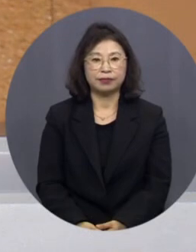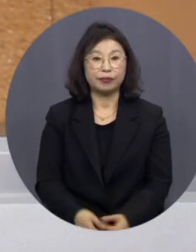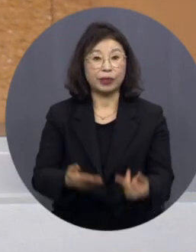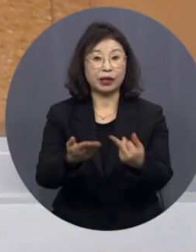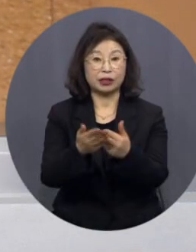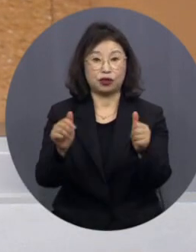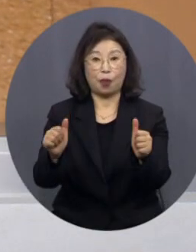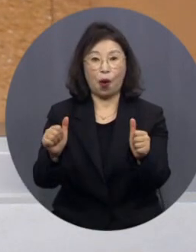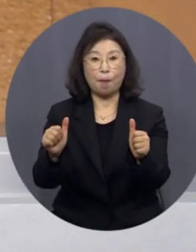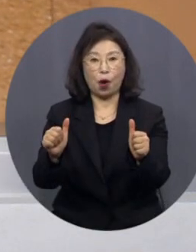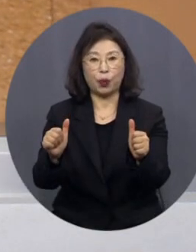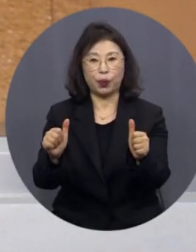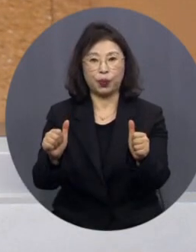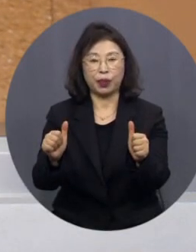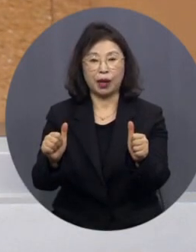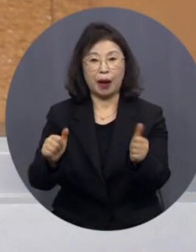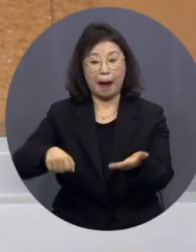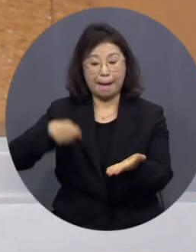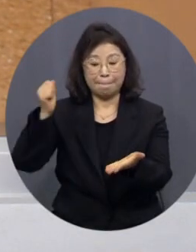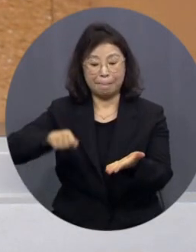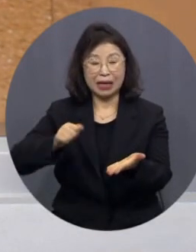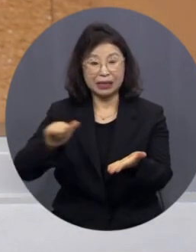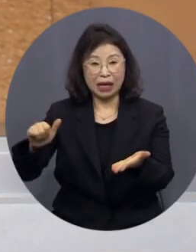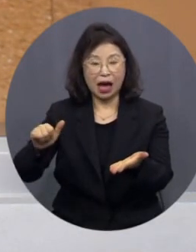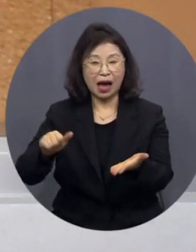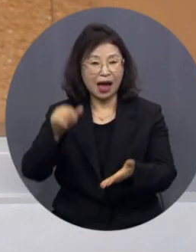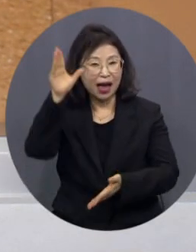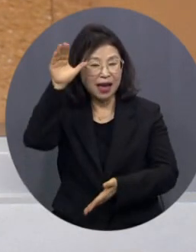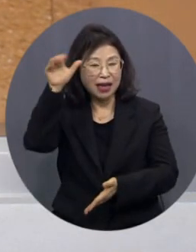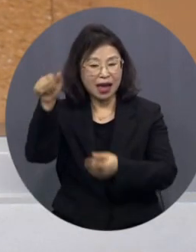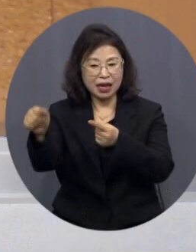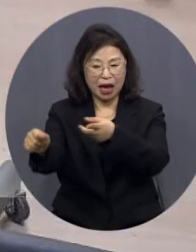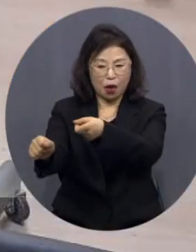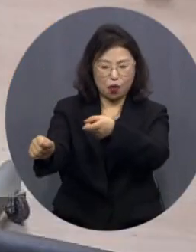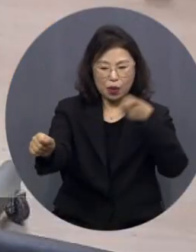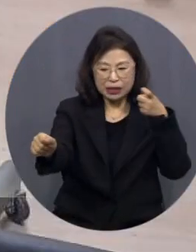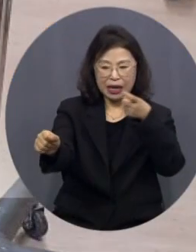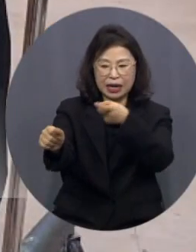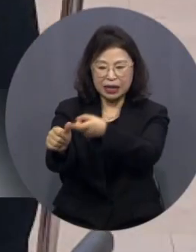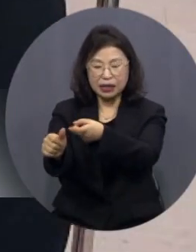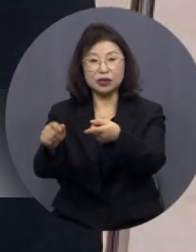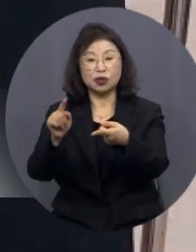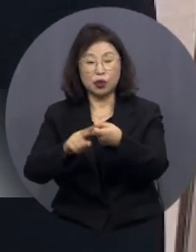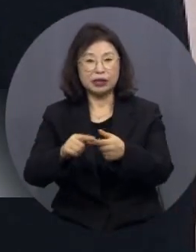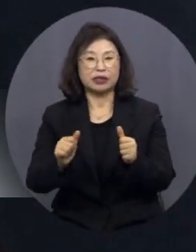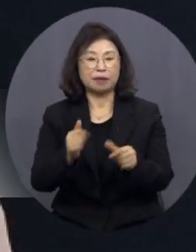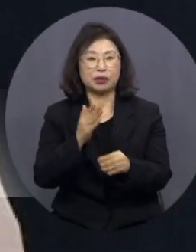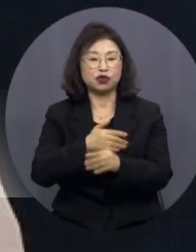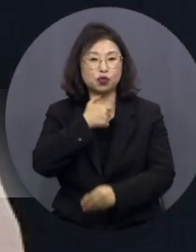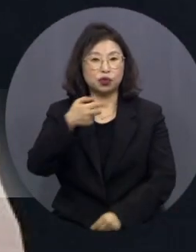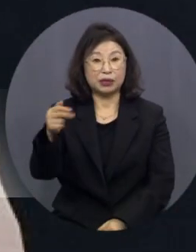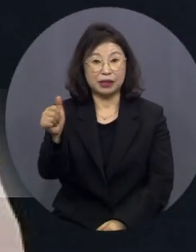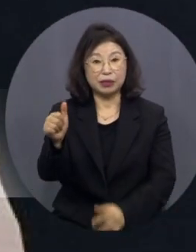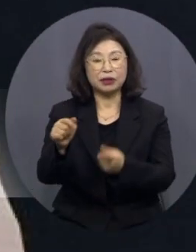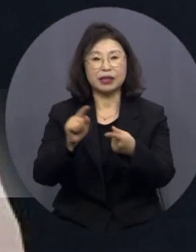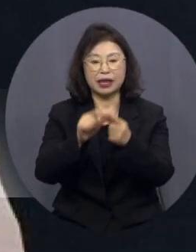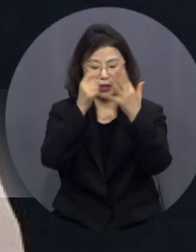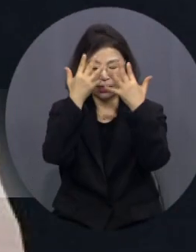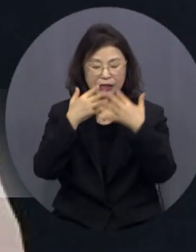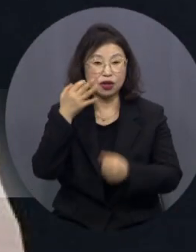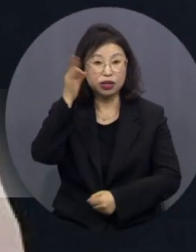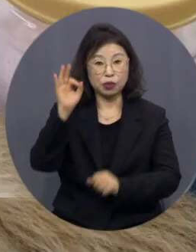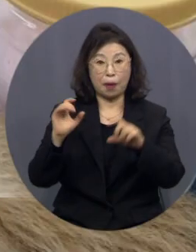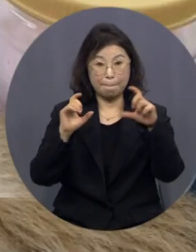제주지방법원 배우민 판사는 개한테 화살을 쏴 마친 혐의로 재판에 넘겨진 50대 남성에게 징역